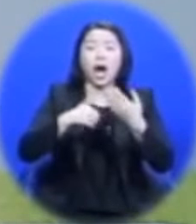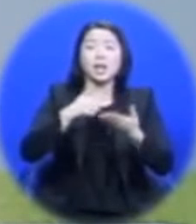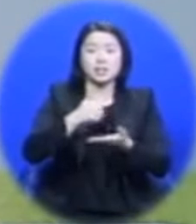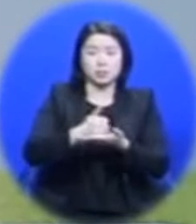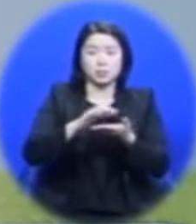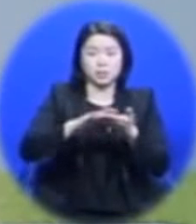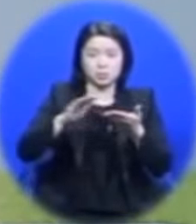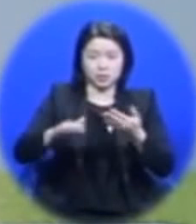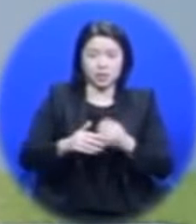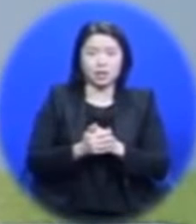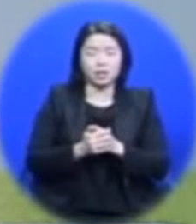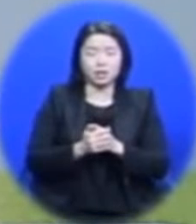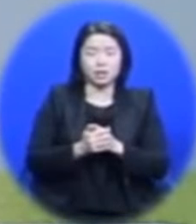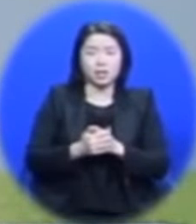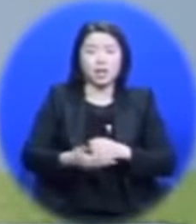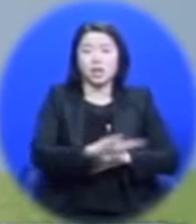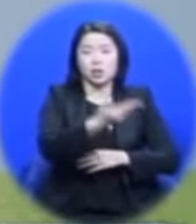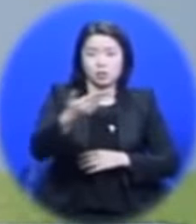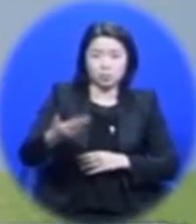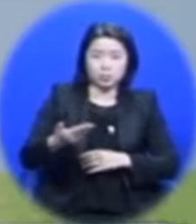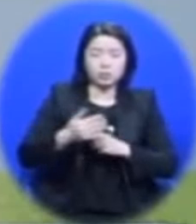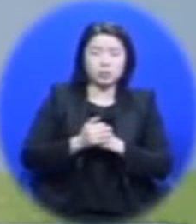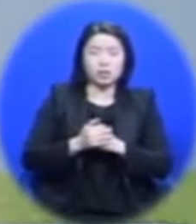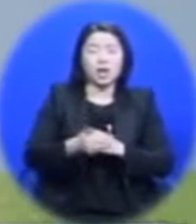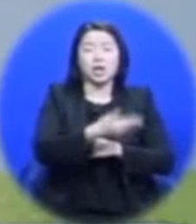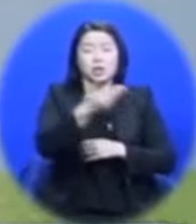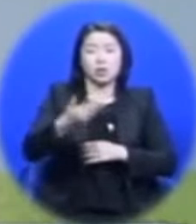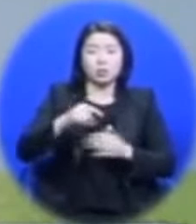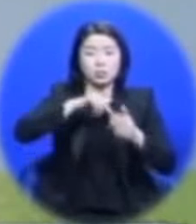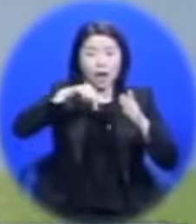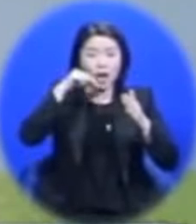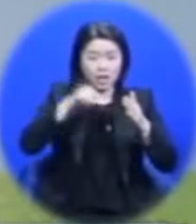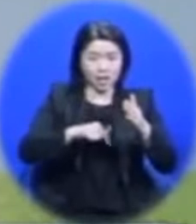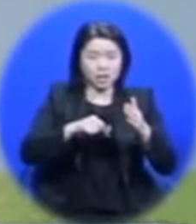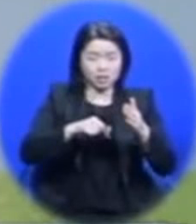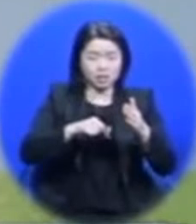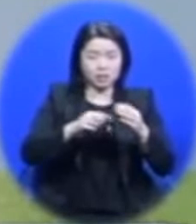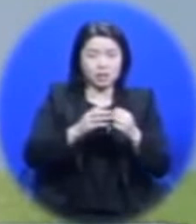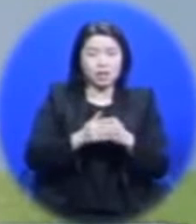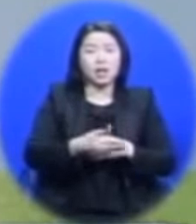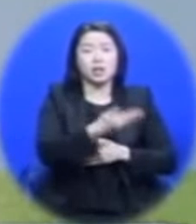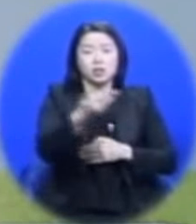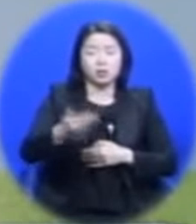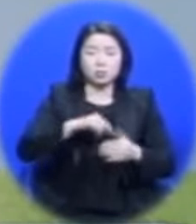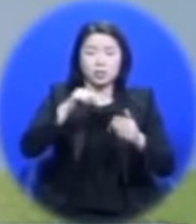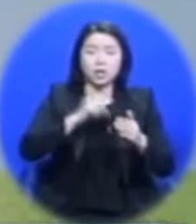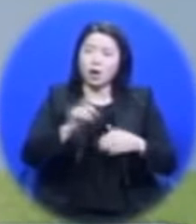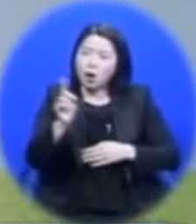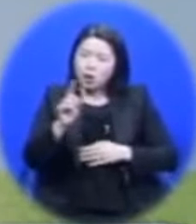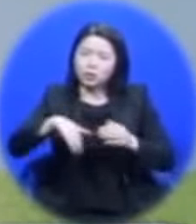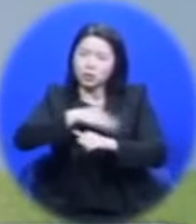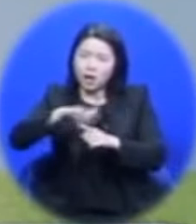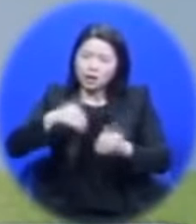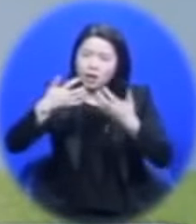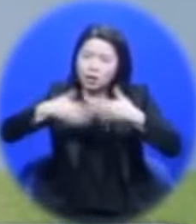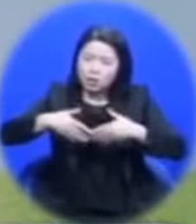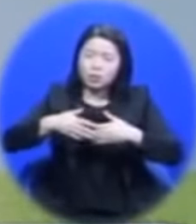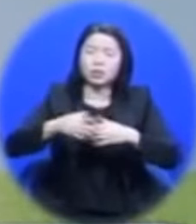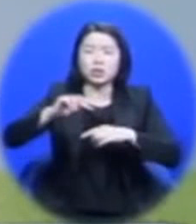하나님이세요. 여러분, 여러분들 안에는 여러분 안에 어떤 환경과